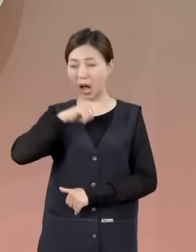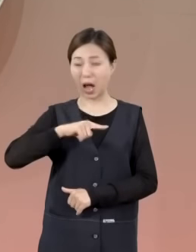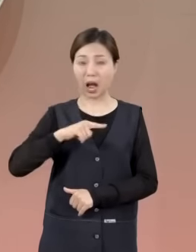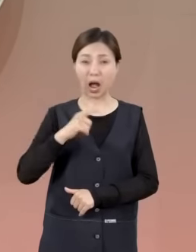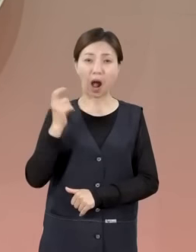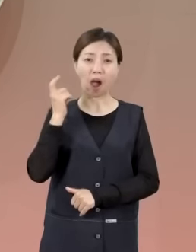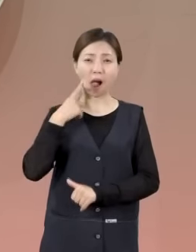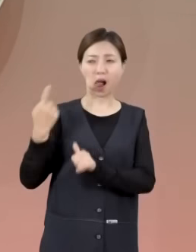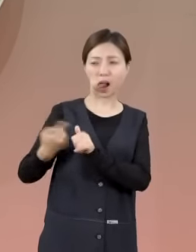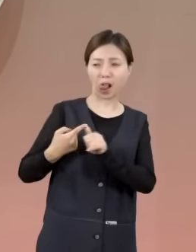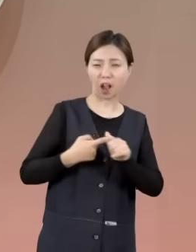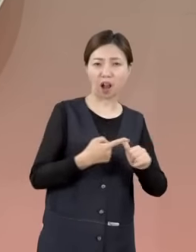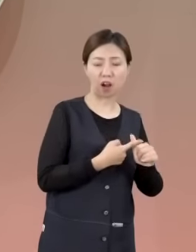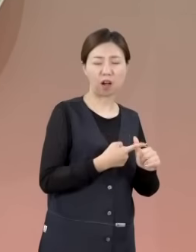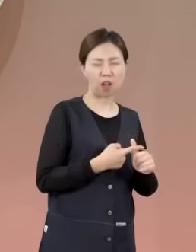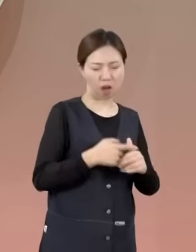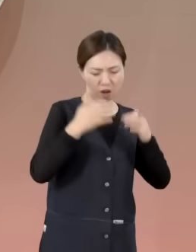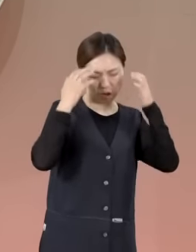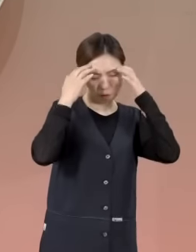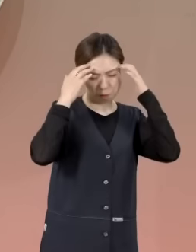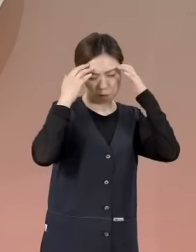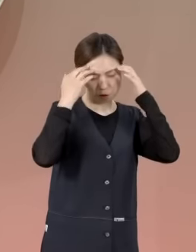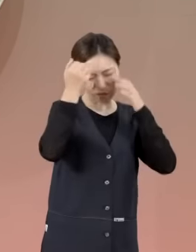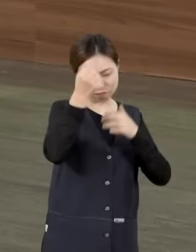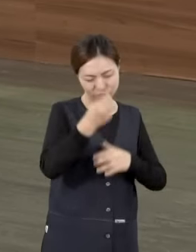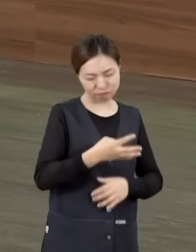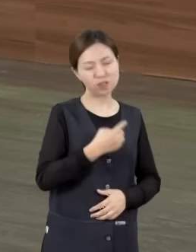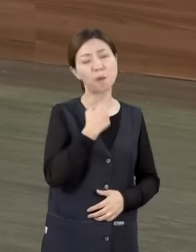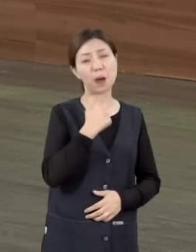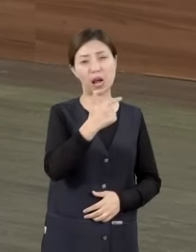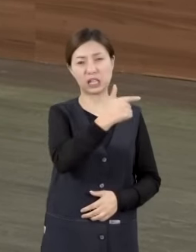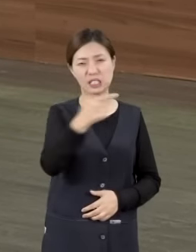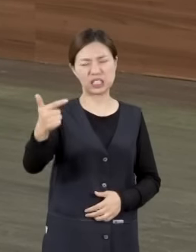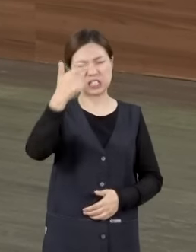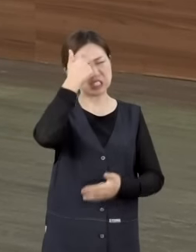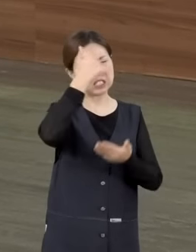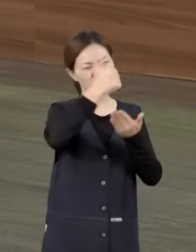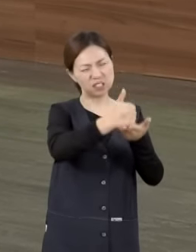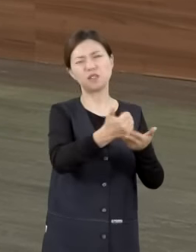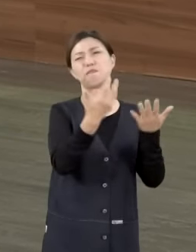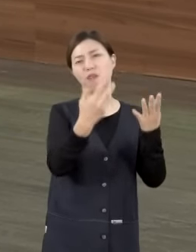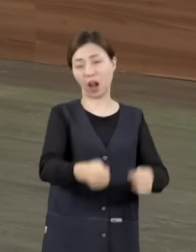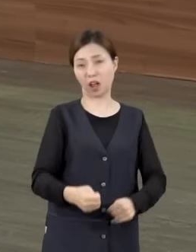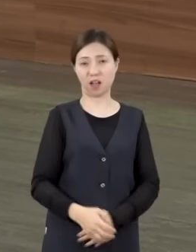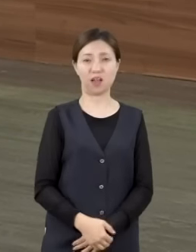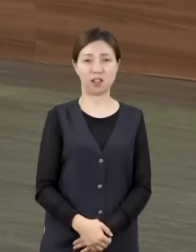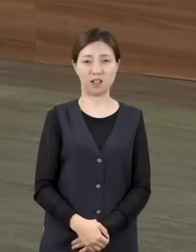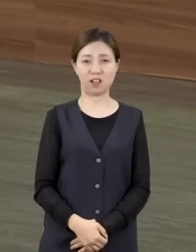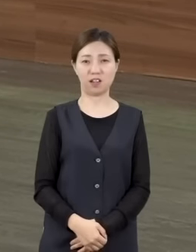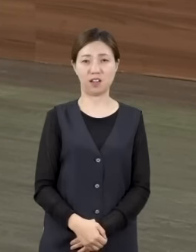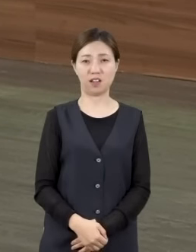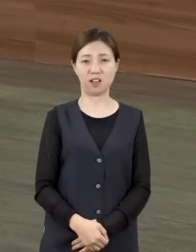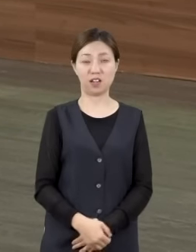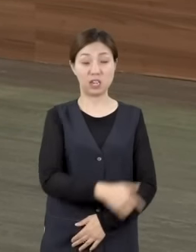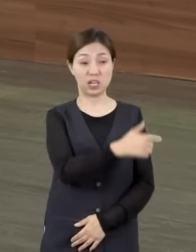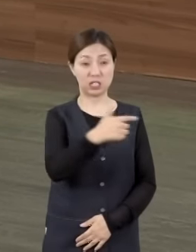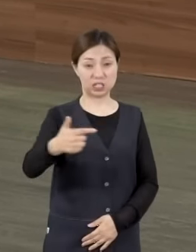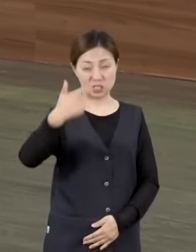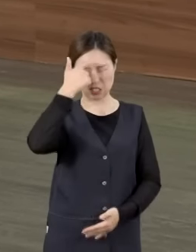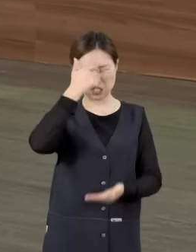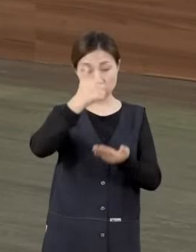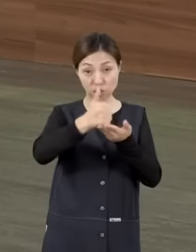사람들에게 모한 받아서 고난 당한 적도 있고 큰 스님들도 그렇게 고초를 겪은 그런